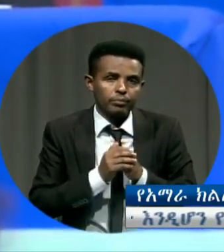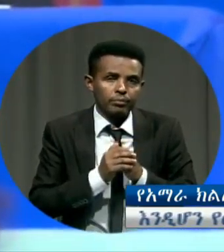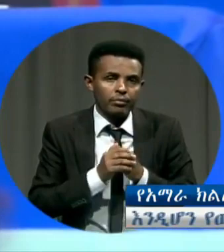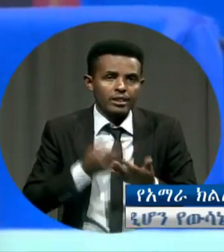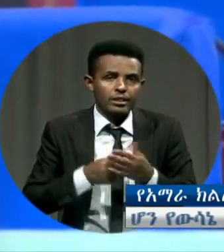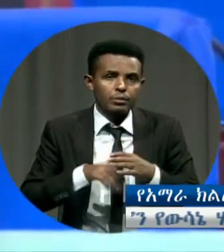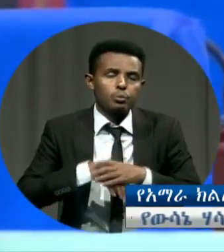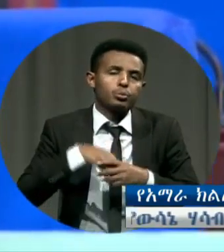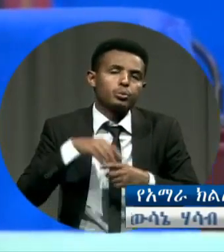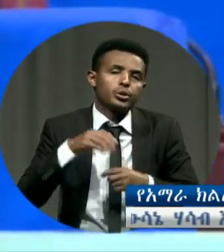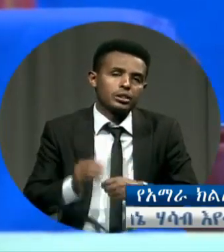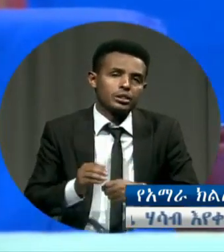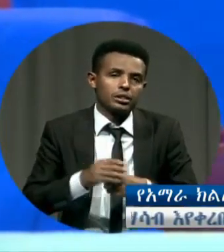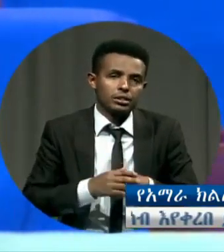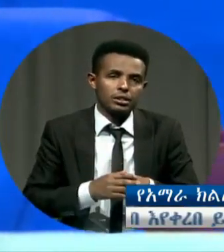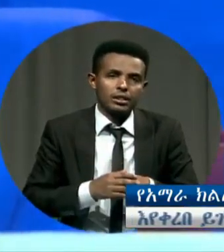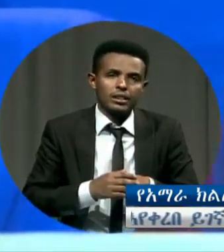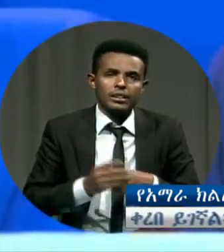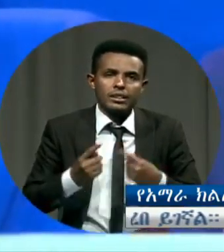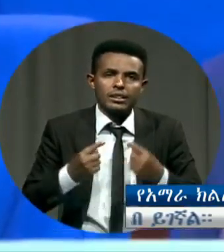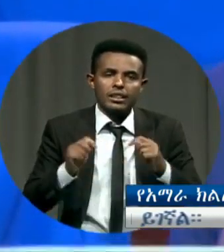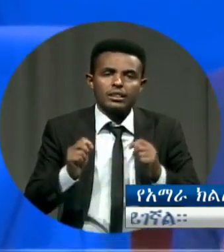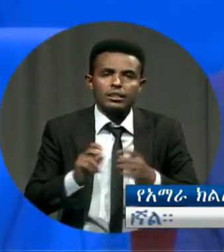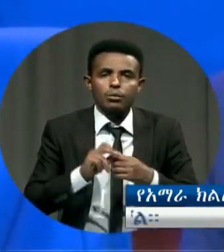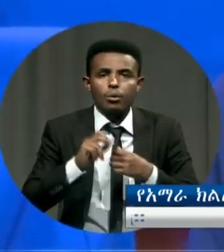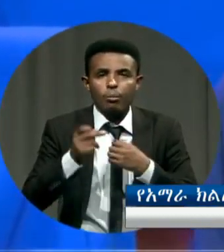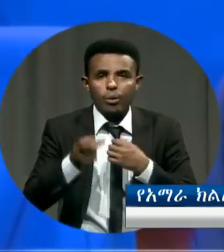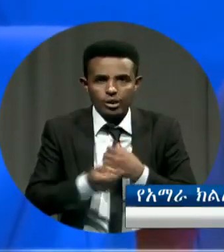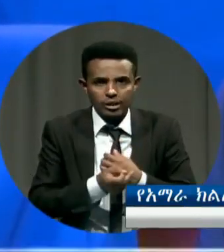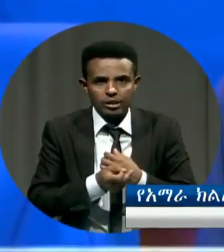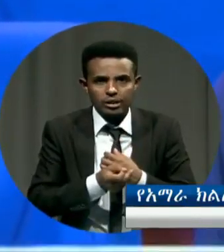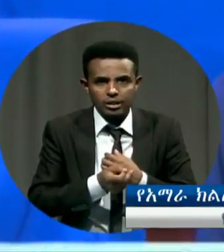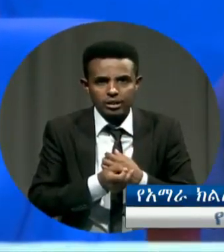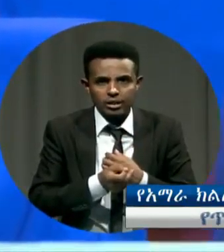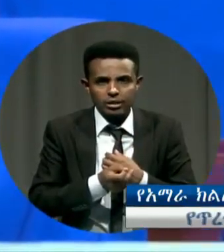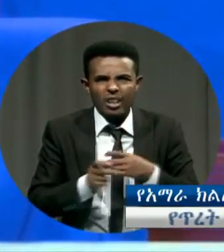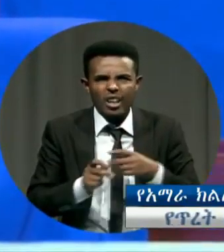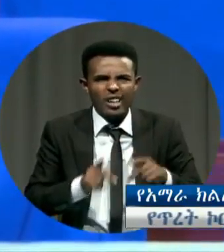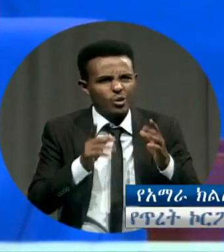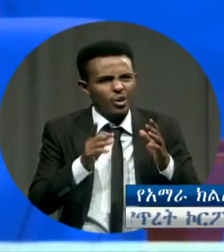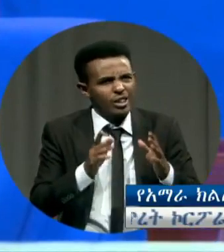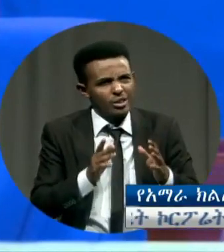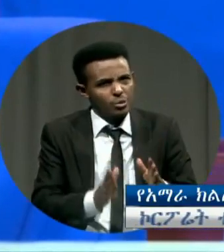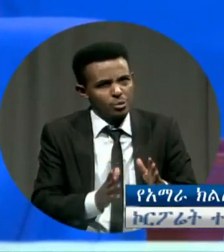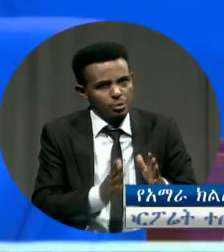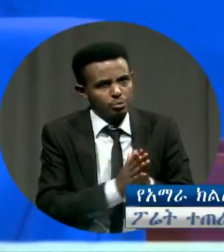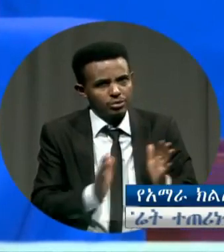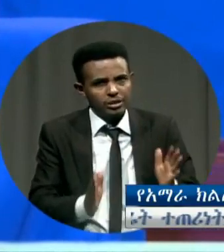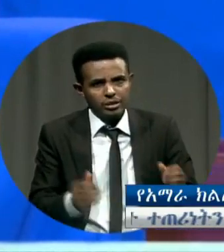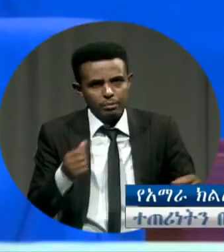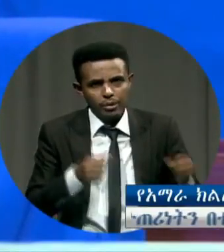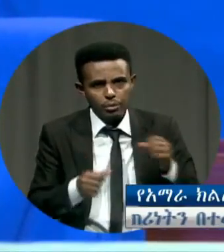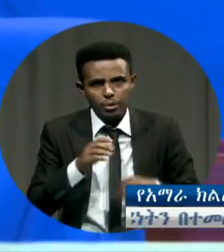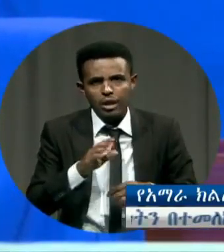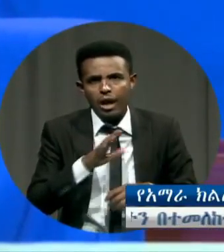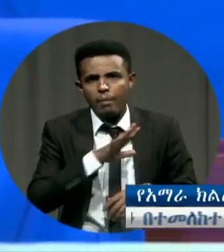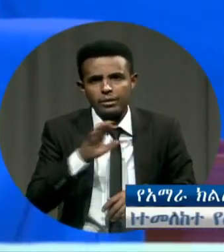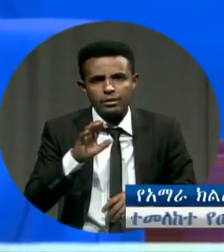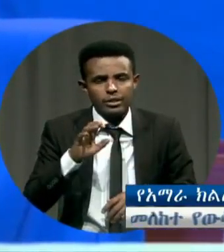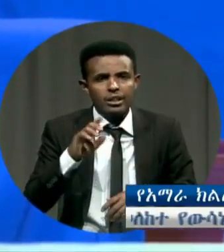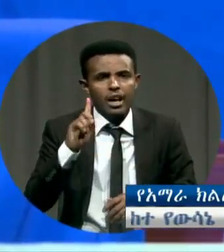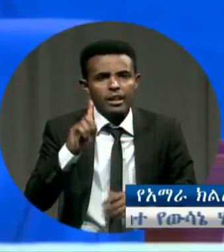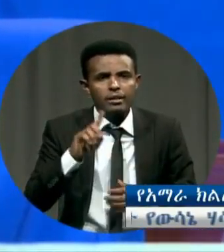እዚያ ውጪ ጥረት ኮርፖሬሽን አርሶ አደሩ ያወጣጣቸው ወደ 5100